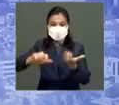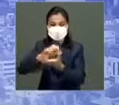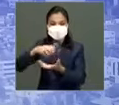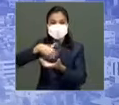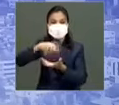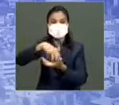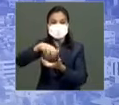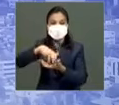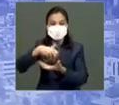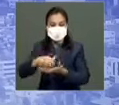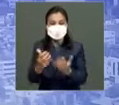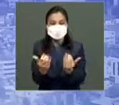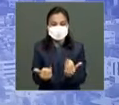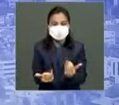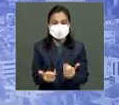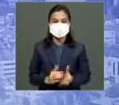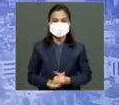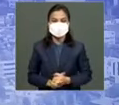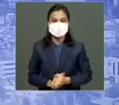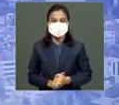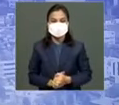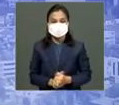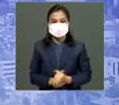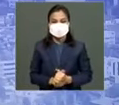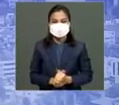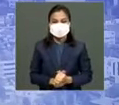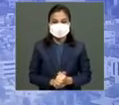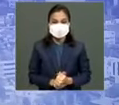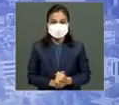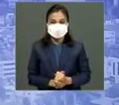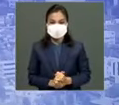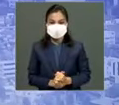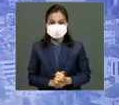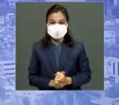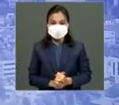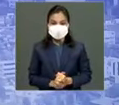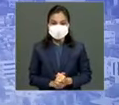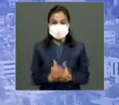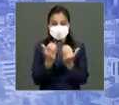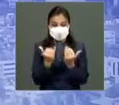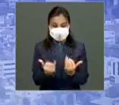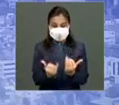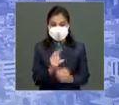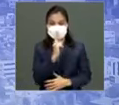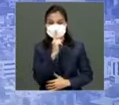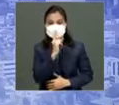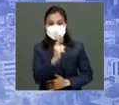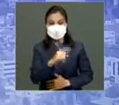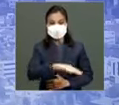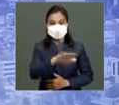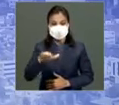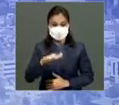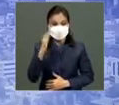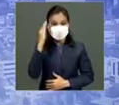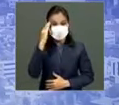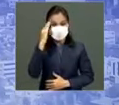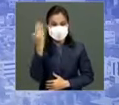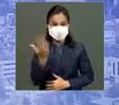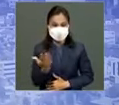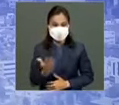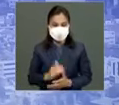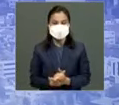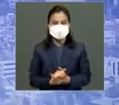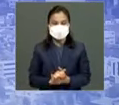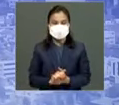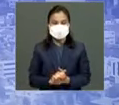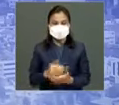านในวันนี้ไปด้วยเลยนะครับครับ เรื่องเบื้องต้นที่จะต้องแจ้งให้ทราบก็คือจะมีการบูร